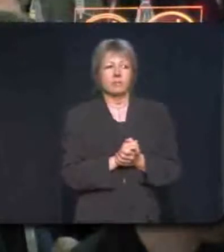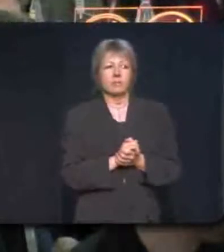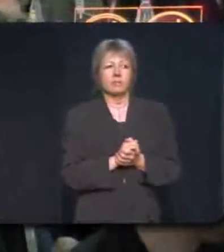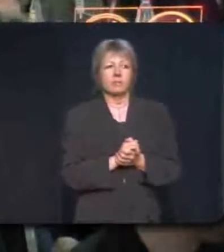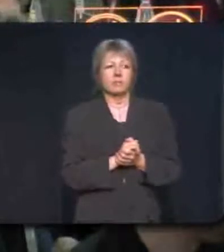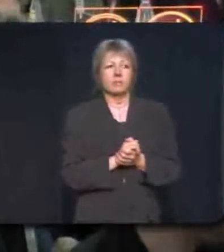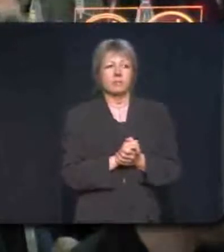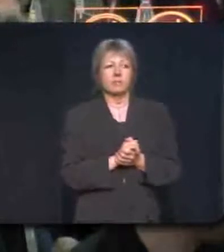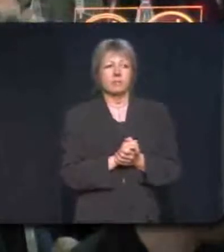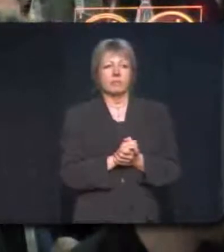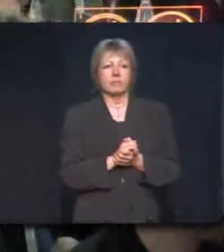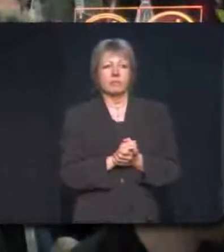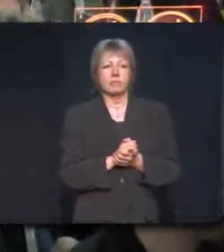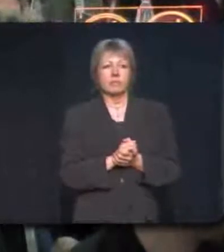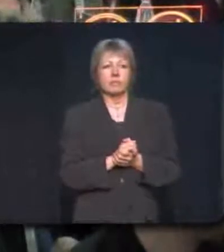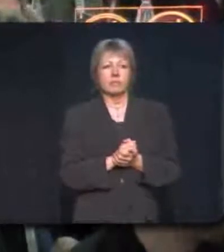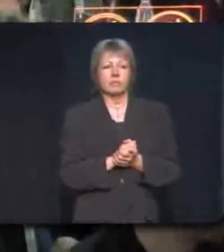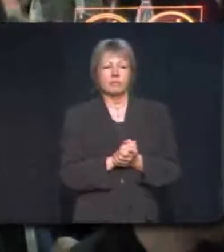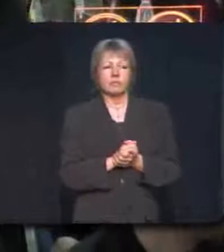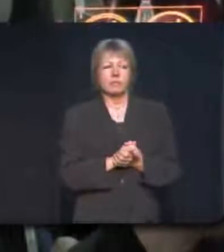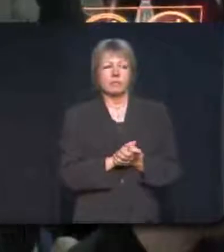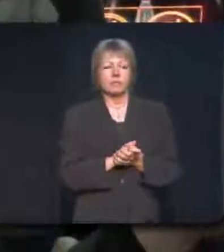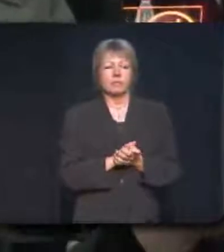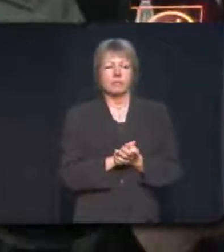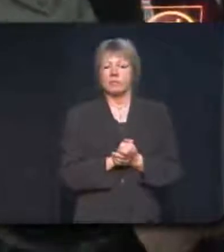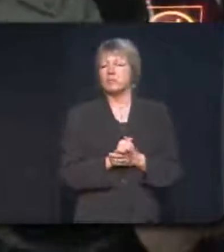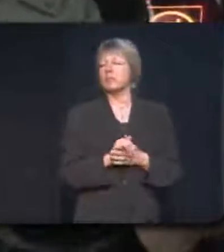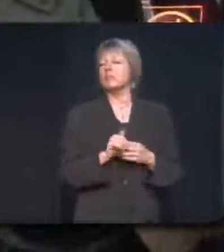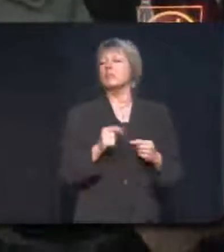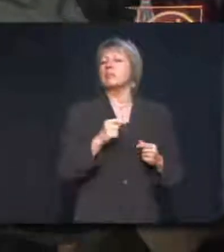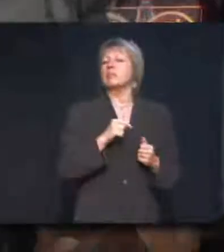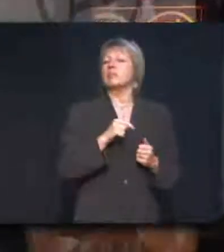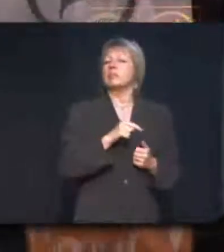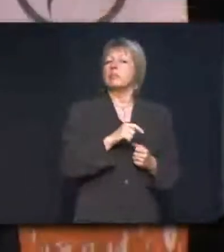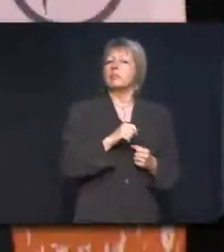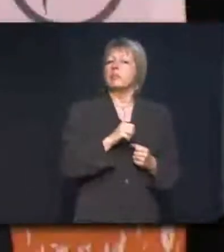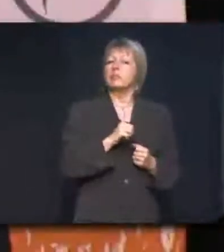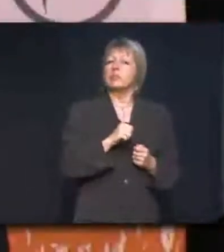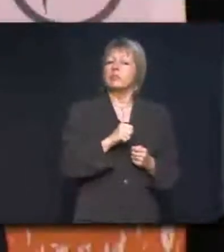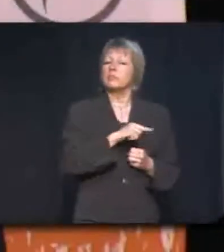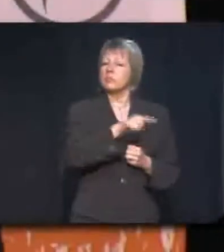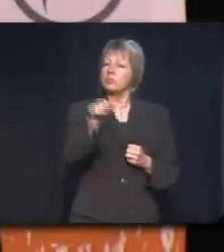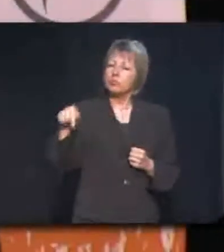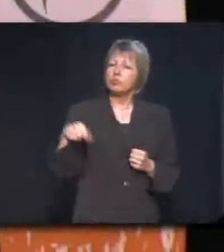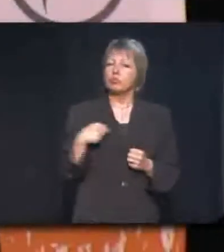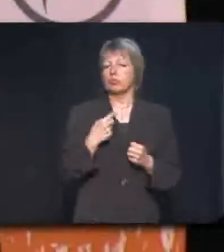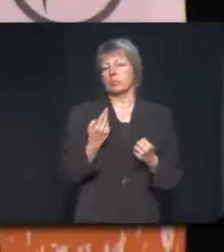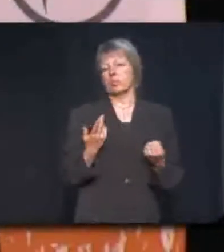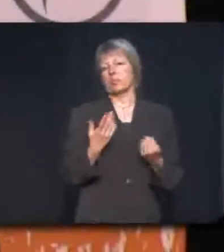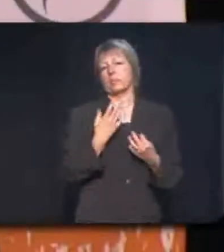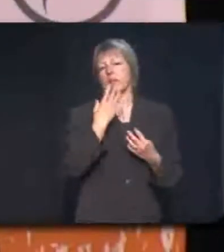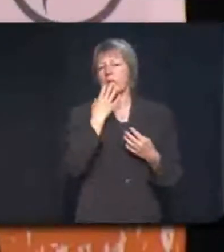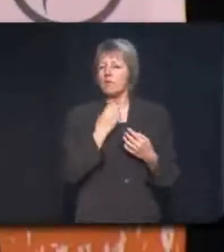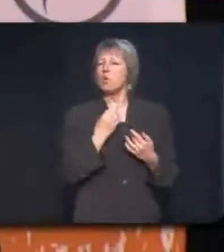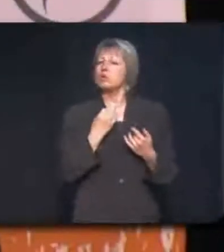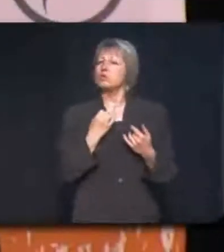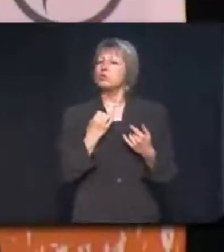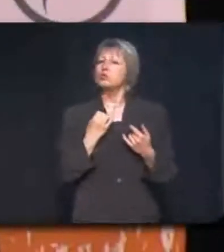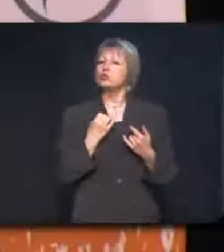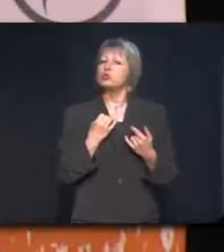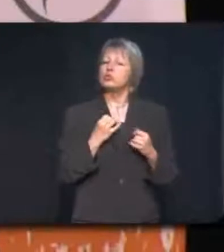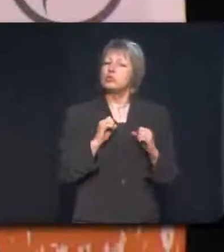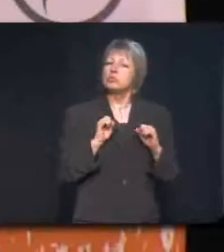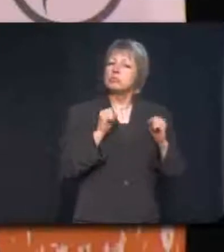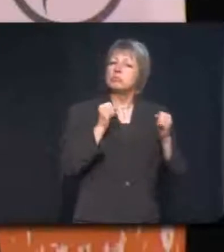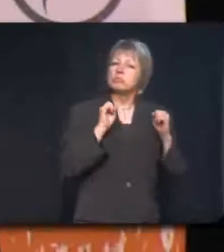also wir möchten im Prinzip dass das dass wir uns auf der EU Ebene dafür einsetzen und das der Bundestag kann ja durchaus auch darauf